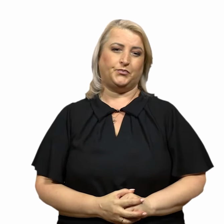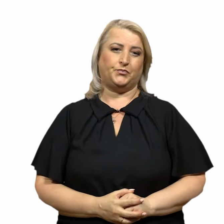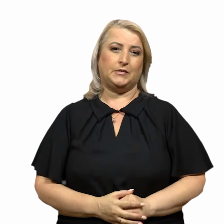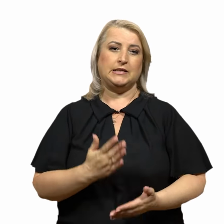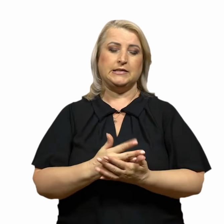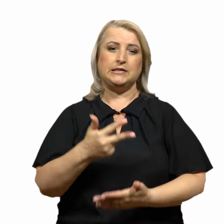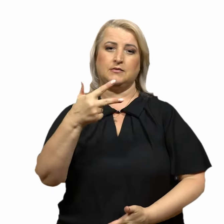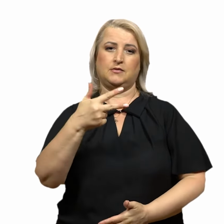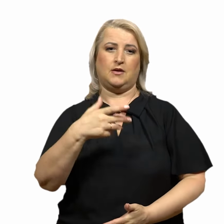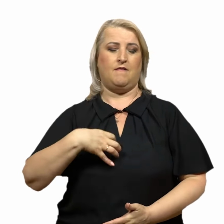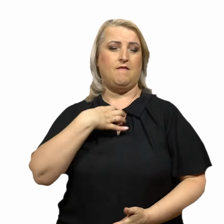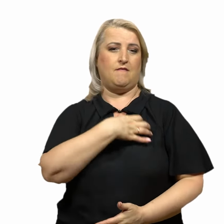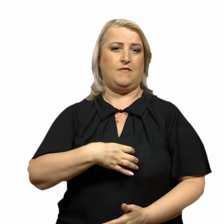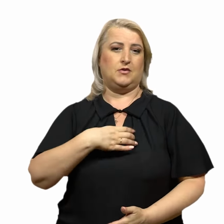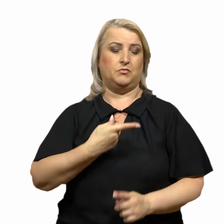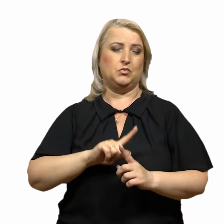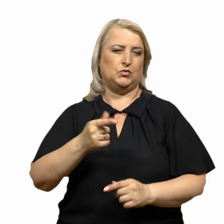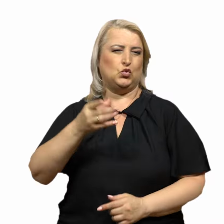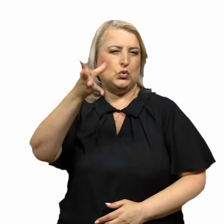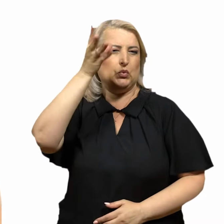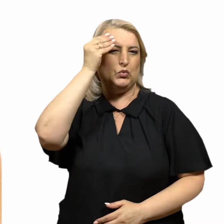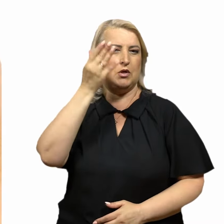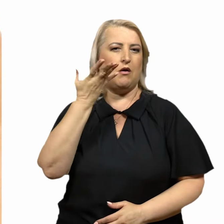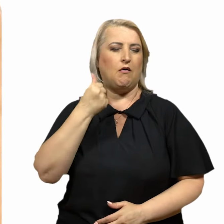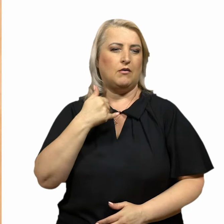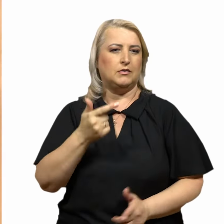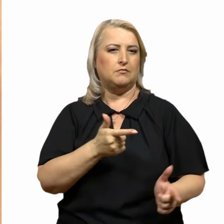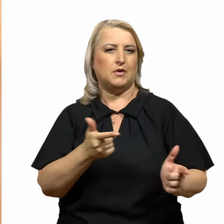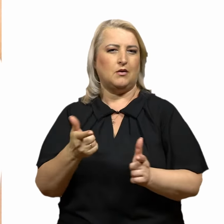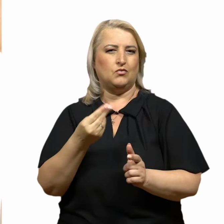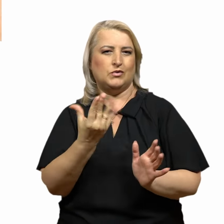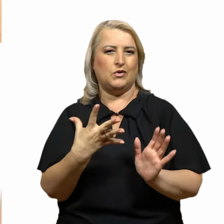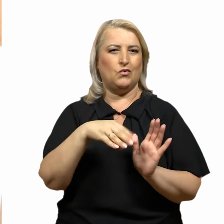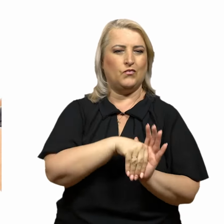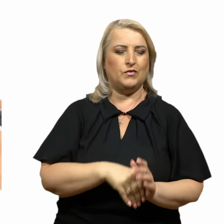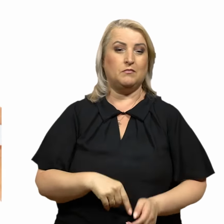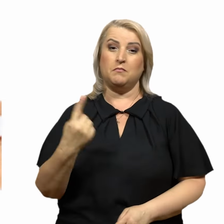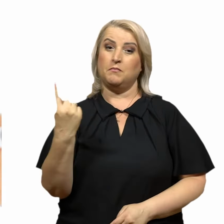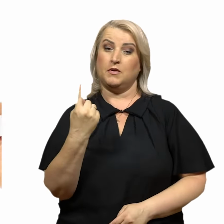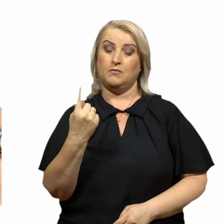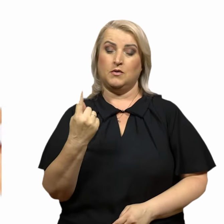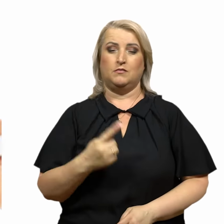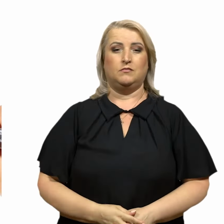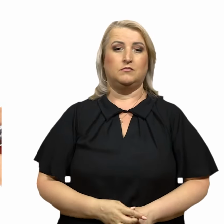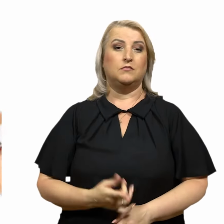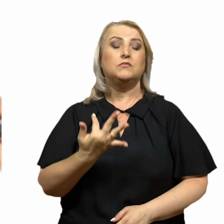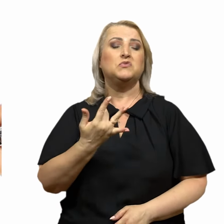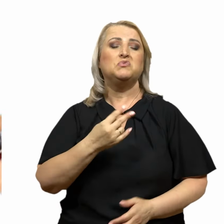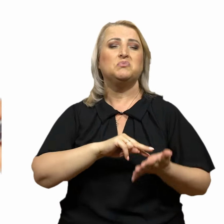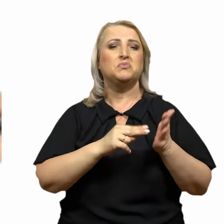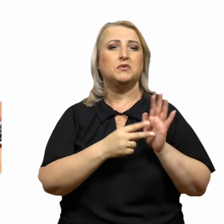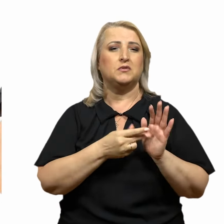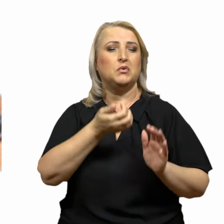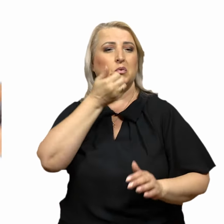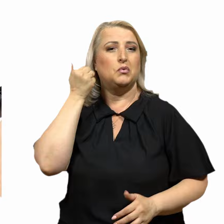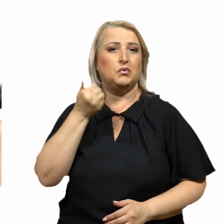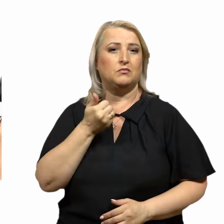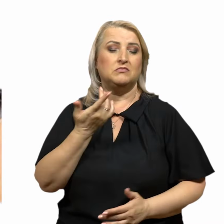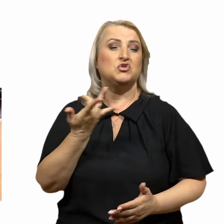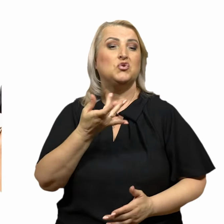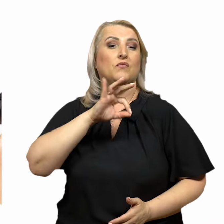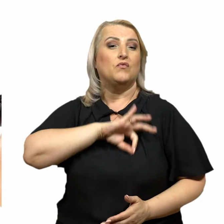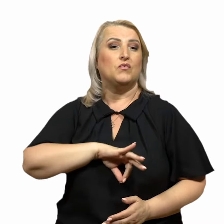trei lucruri esențiale de care e bine să ținem cont atunci când pregătim o investiție. 1. Cât te aștept să câștigi, adică ce